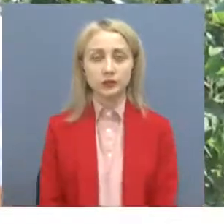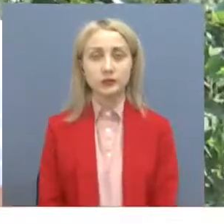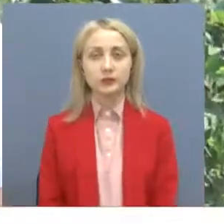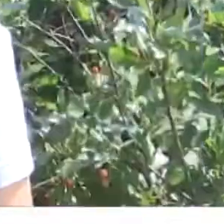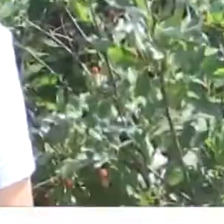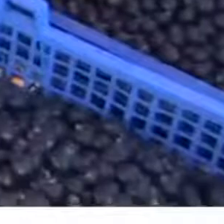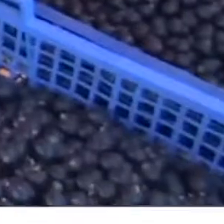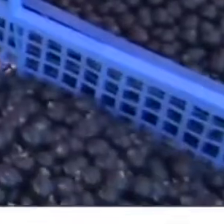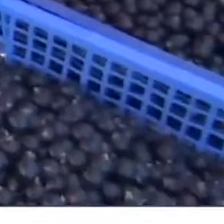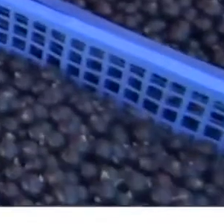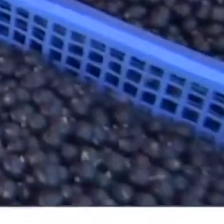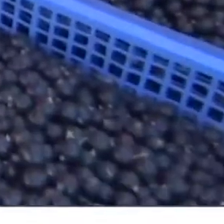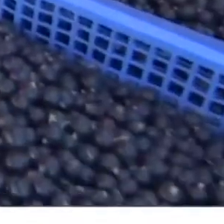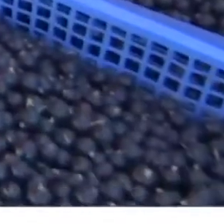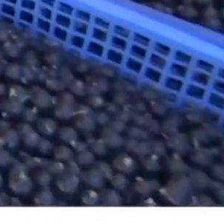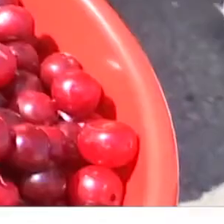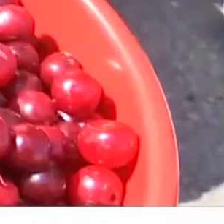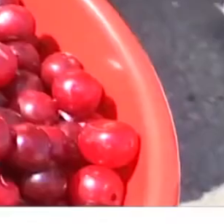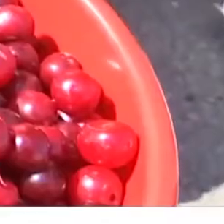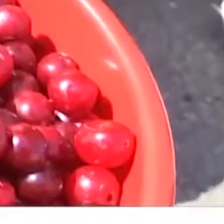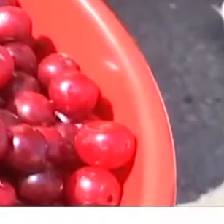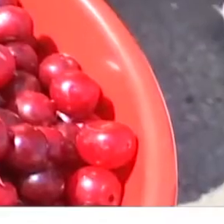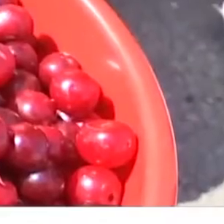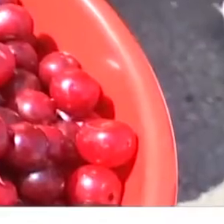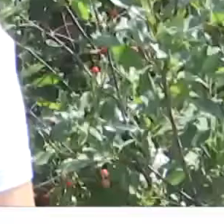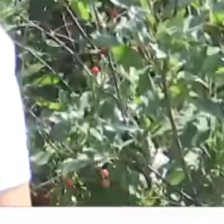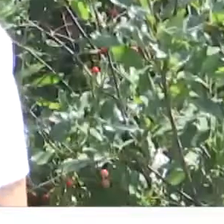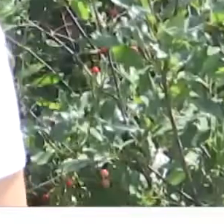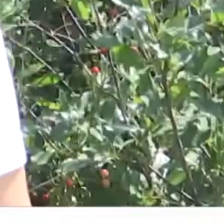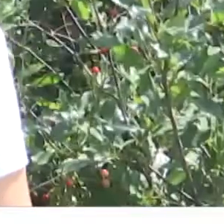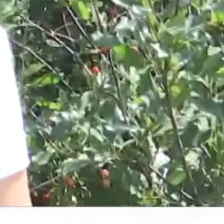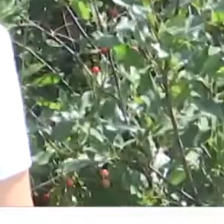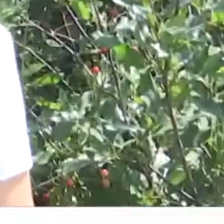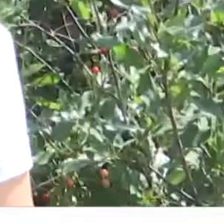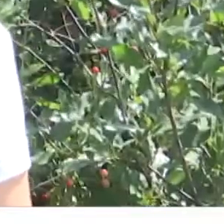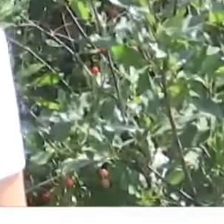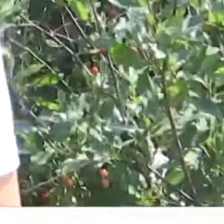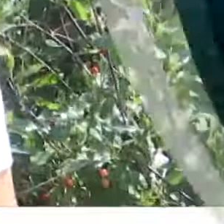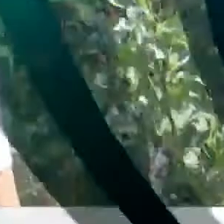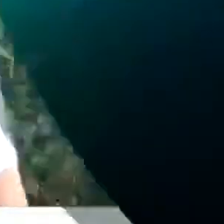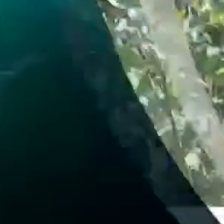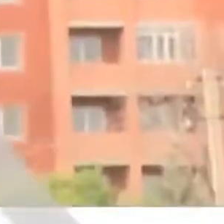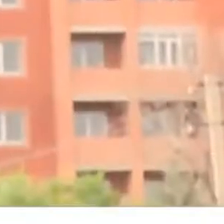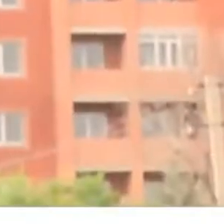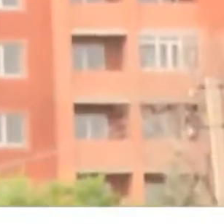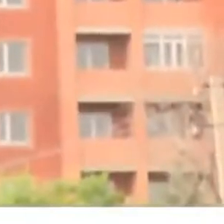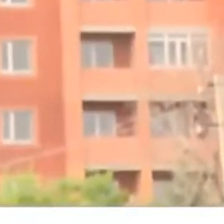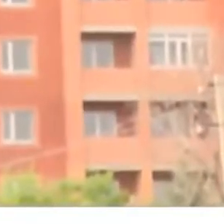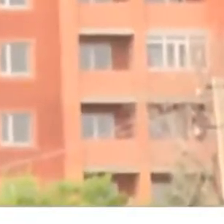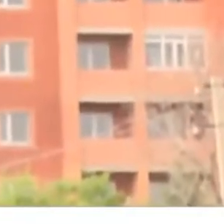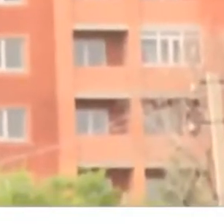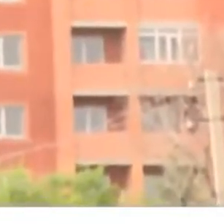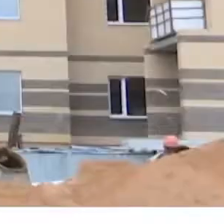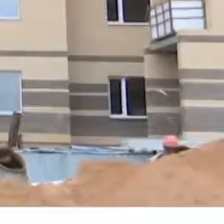Биыл сауда орындарында жеміс-жидек бағасы неге қымбат? Ол туралы сәлден соң мен Мақпалай Бабина толығырақ баяндайтын боламын. Облыс